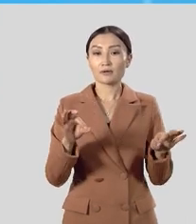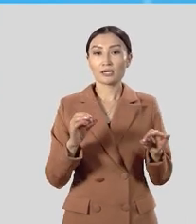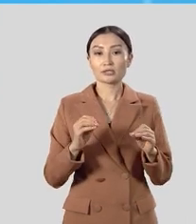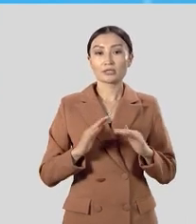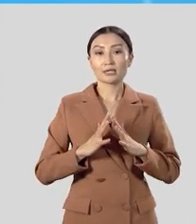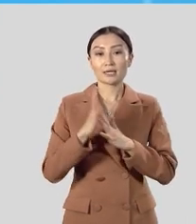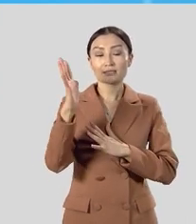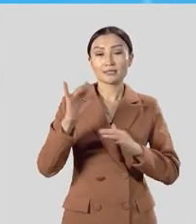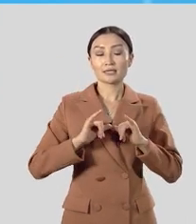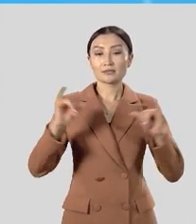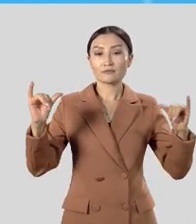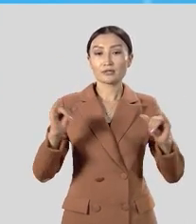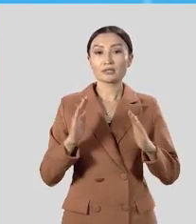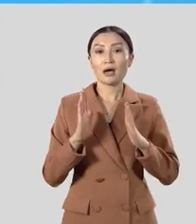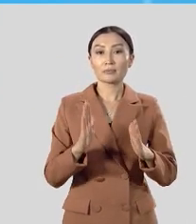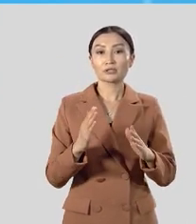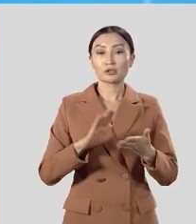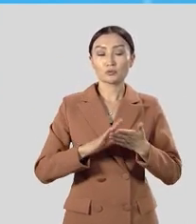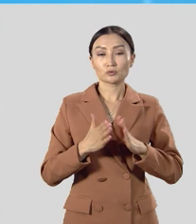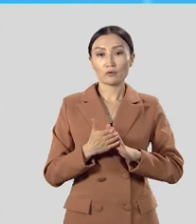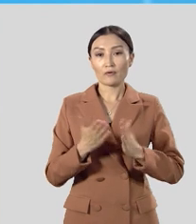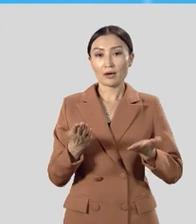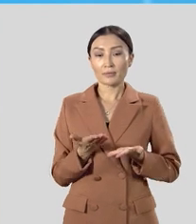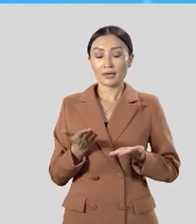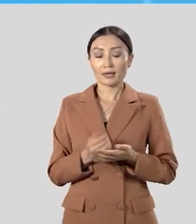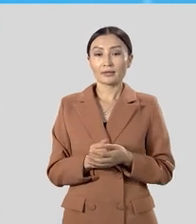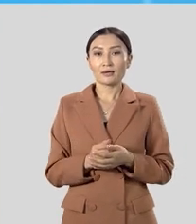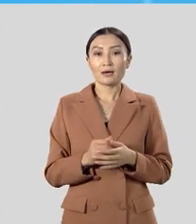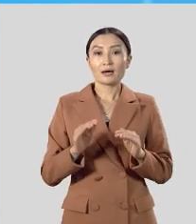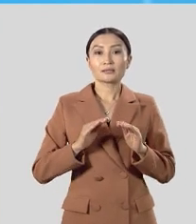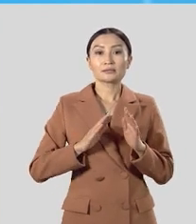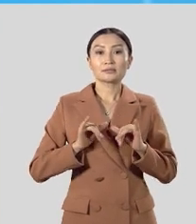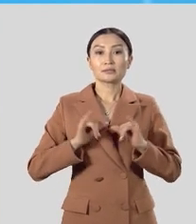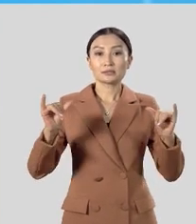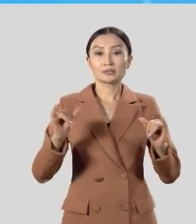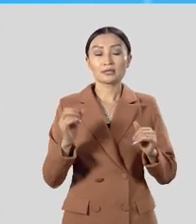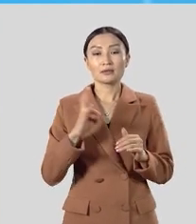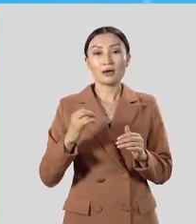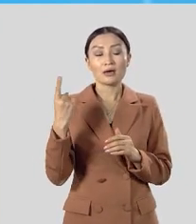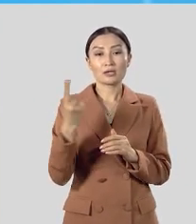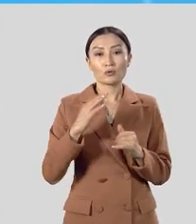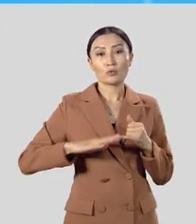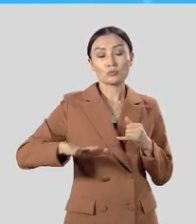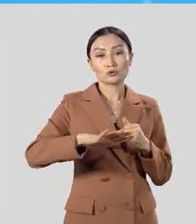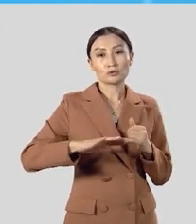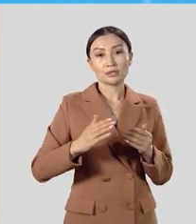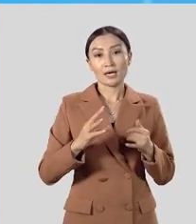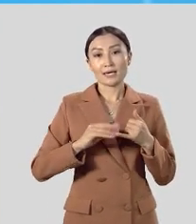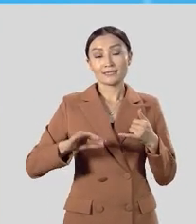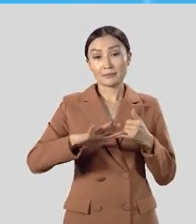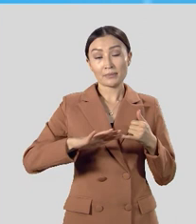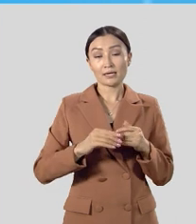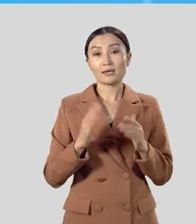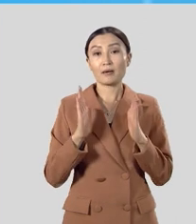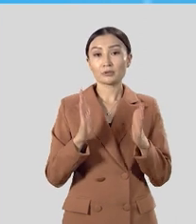расти и развиваться в определенных условиях обитания. Растения, обитающие на однородном участке земной поверхности и